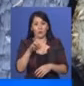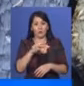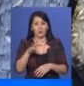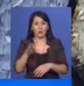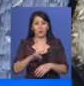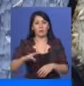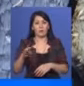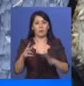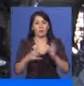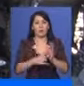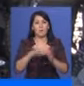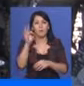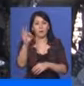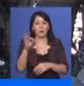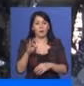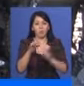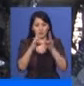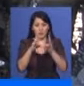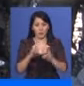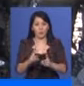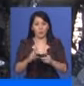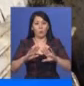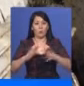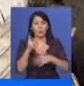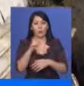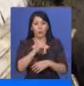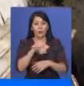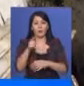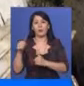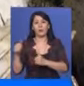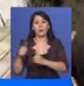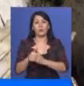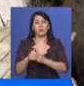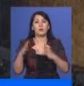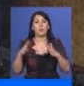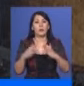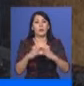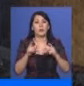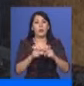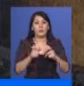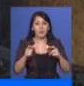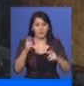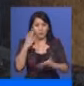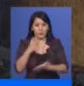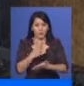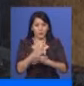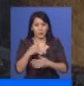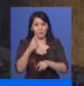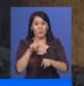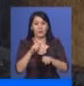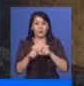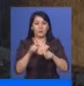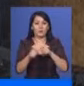метр аумақты шарпып үйдің 80%-ына зақым келтірген. Оқиғаның куәгерлері, яғни көршілері баспанада адамдардың бар екенін